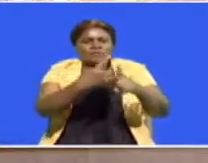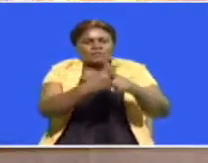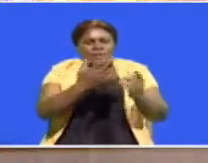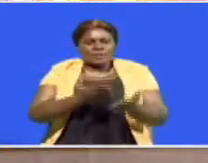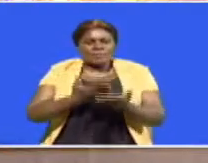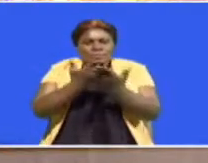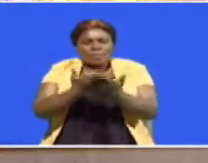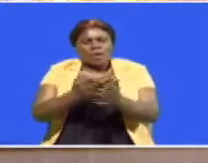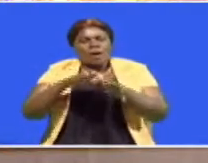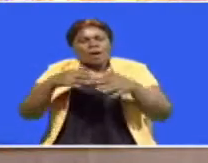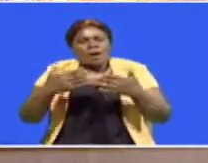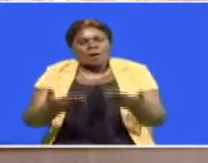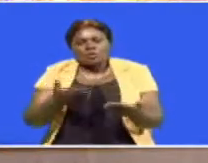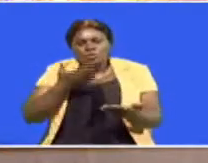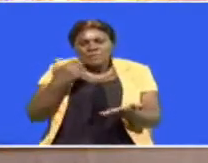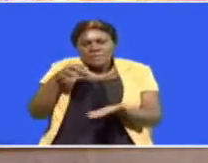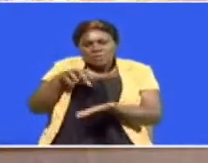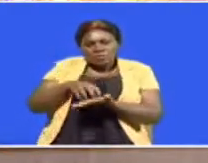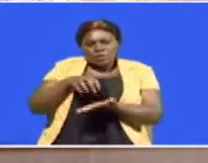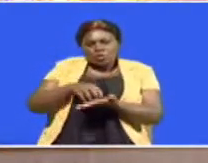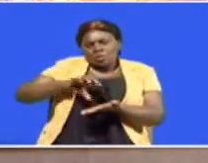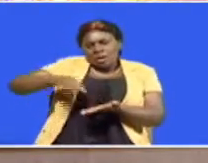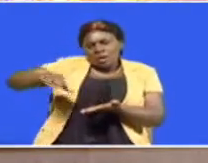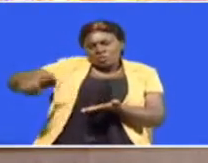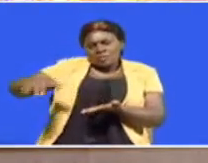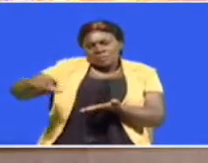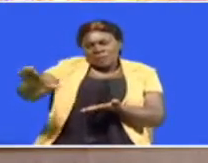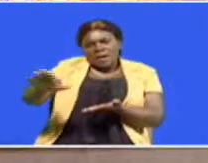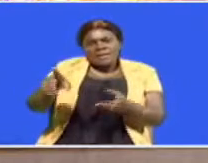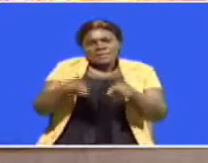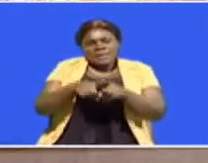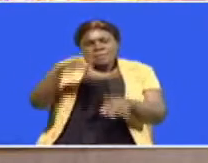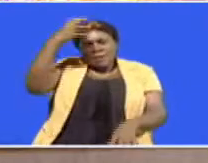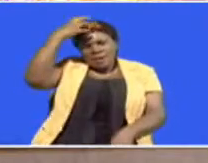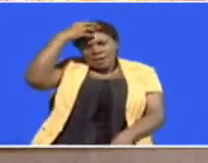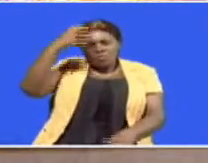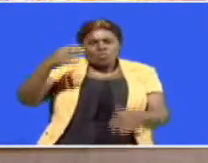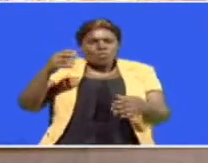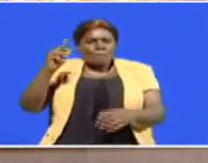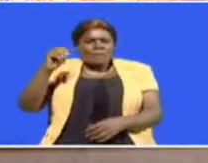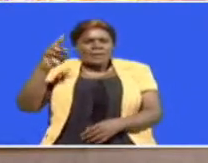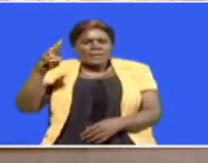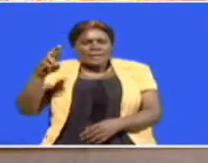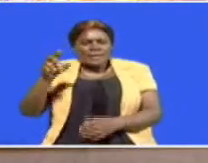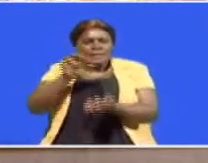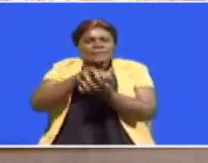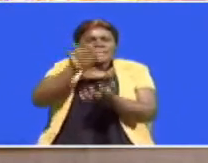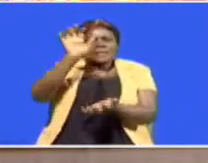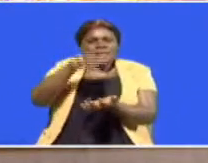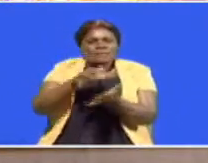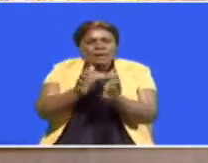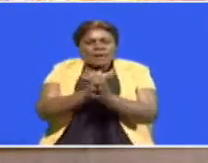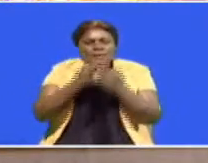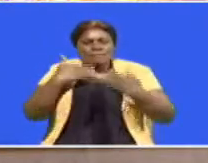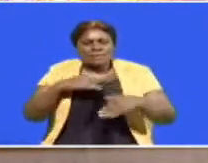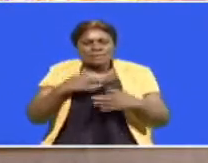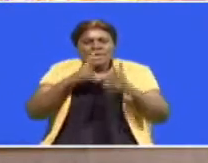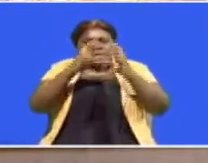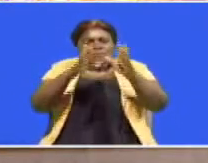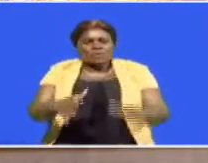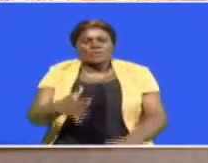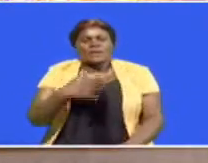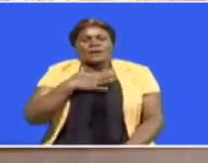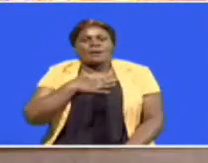yaliwasilishwa kuhusu jinsi ya kuboresha hali ya kaunti hizo zikiwemo Lamu, Mandera, Tana River pamoja na Marsabit. Mwanahabari wetu